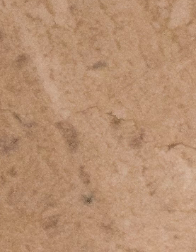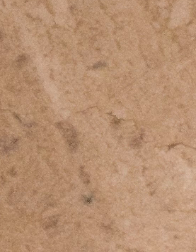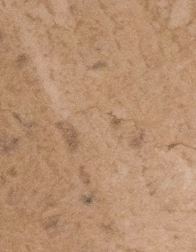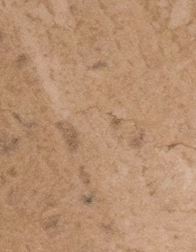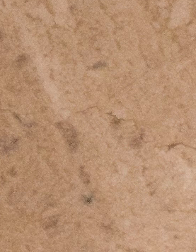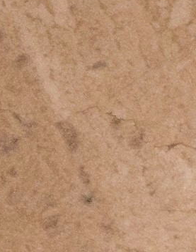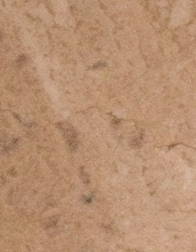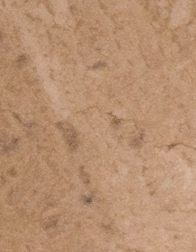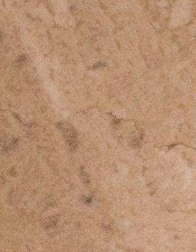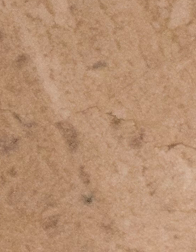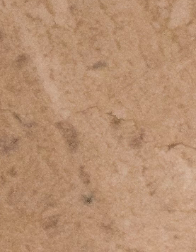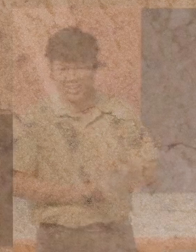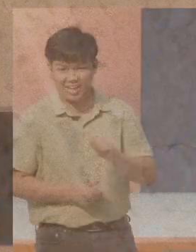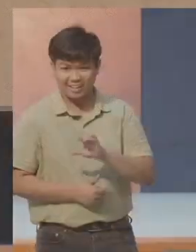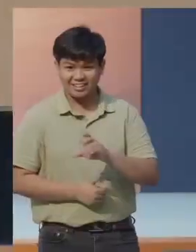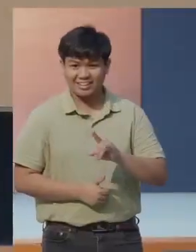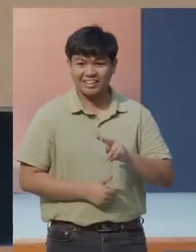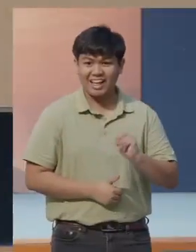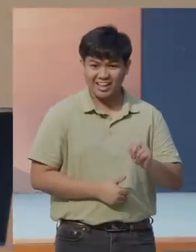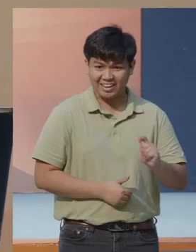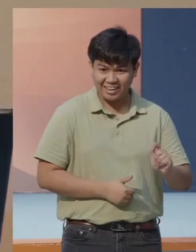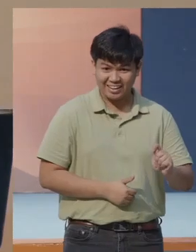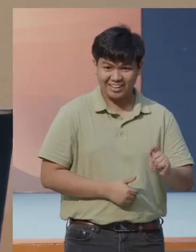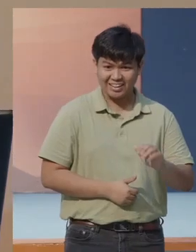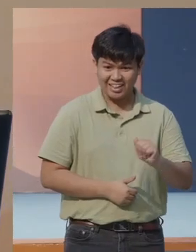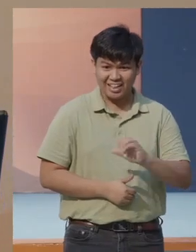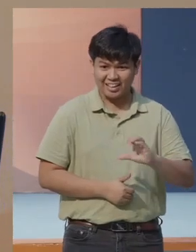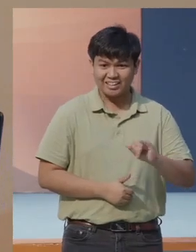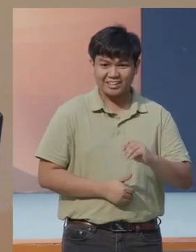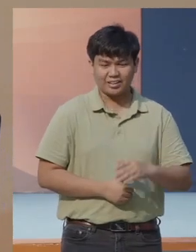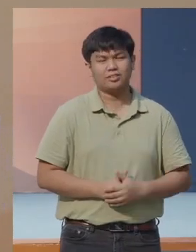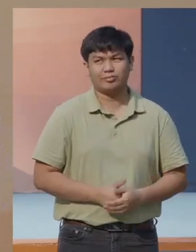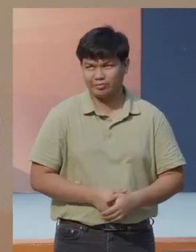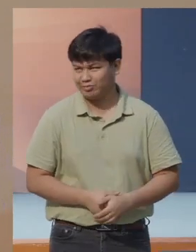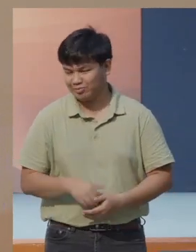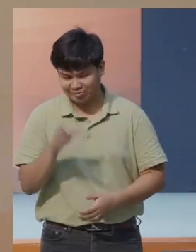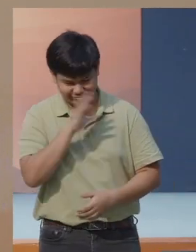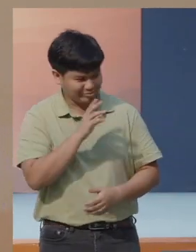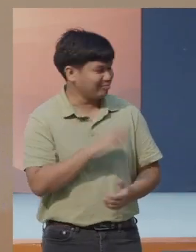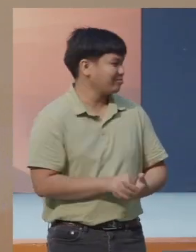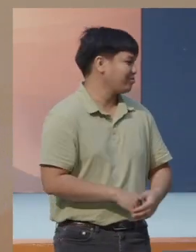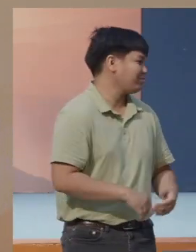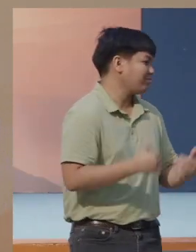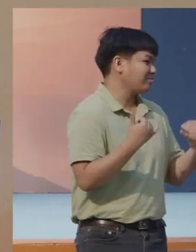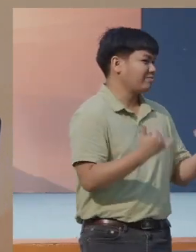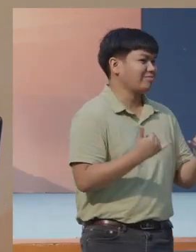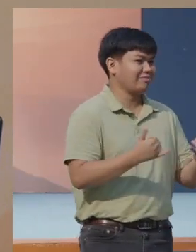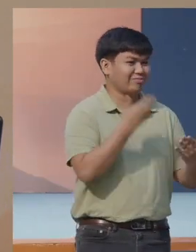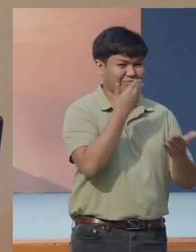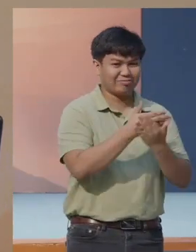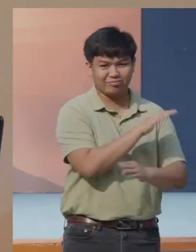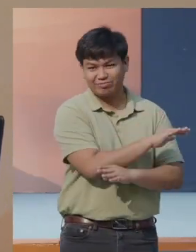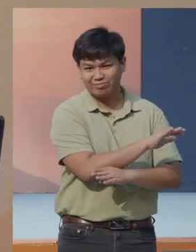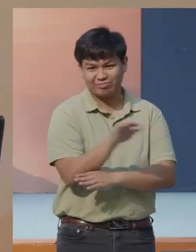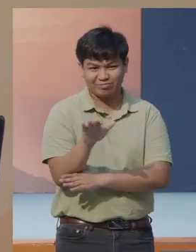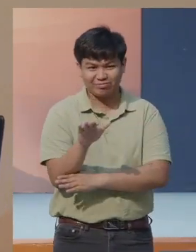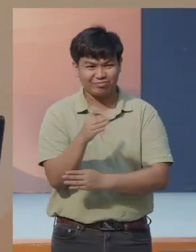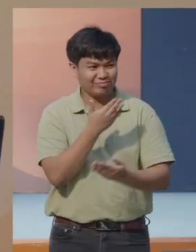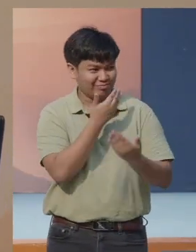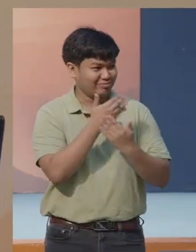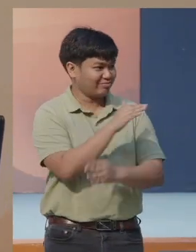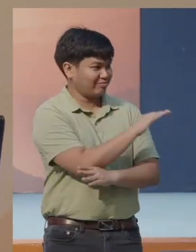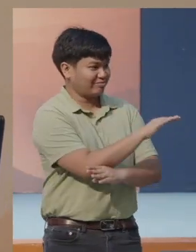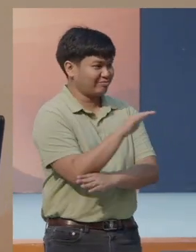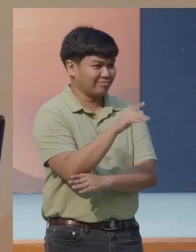Good afternoon po sa ating lahat, sa inyo dito, sa ating auditorium at pati na rin po sa mga nanonood at nakikinig sa